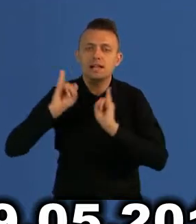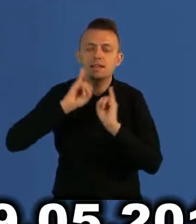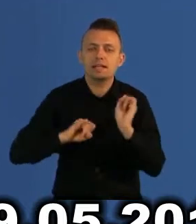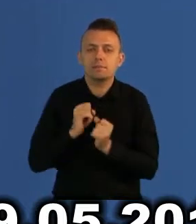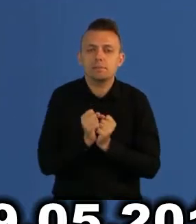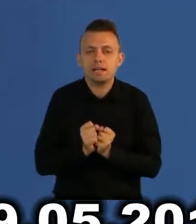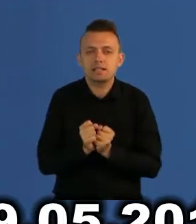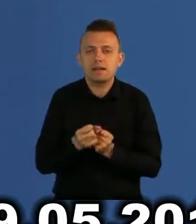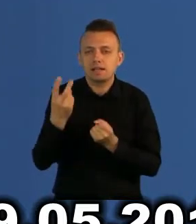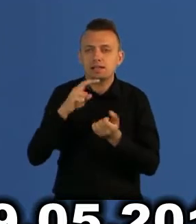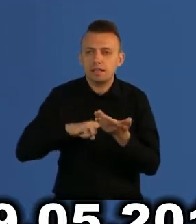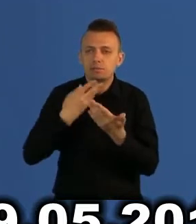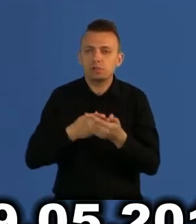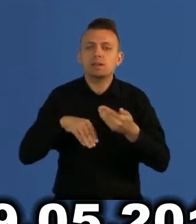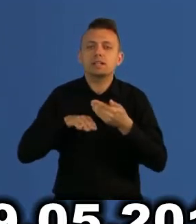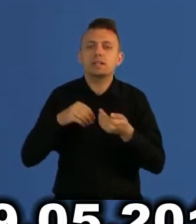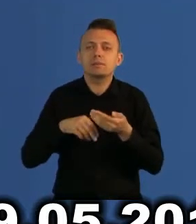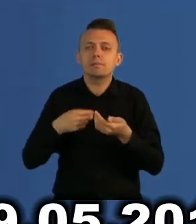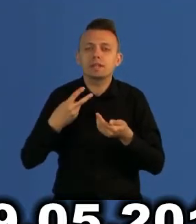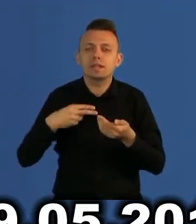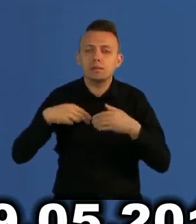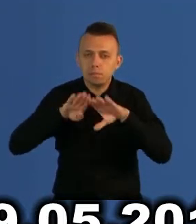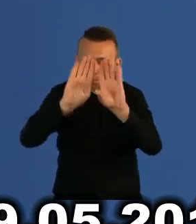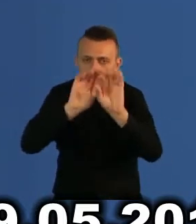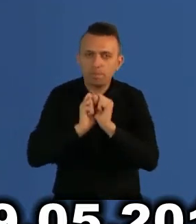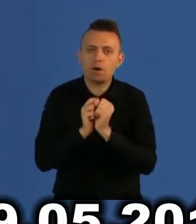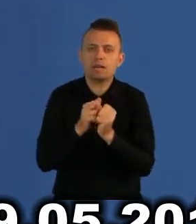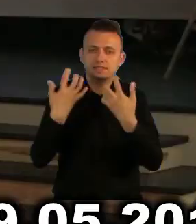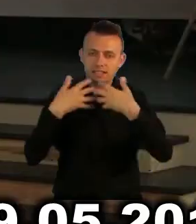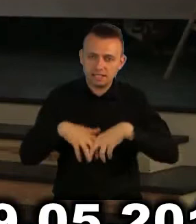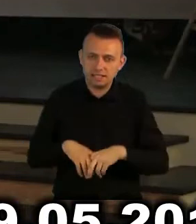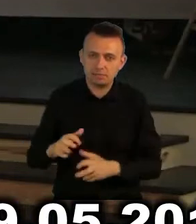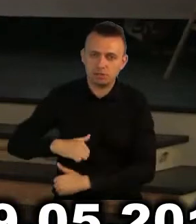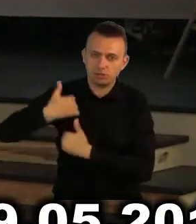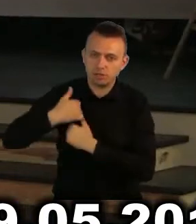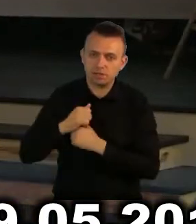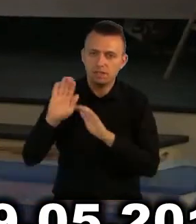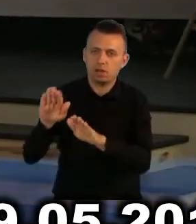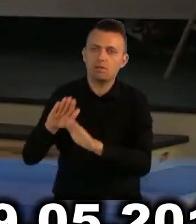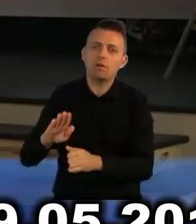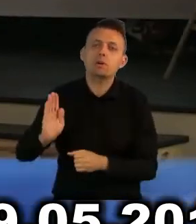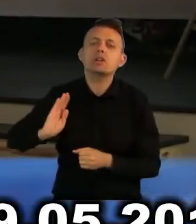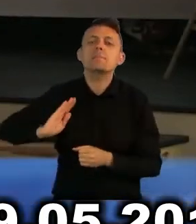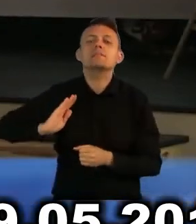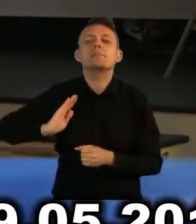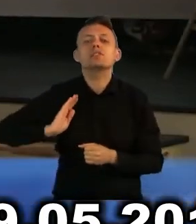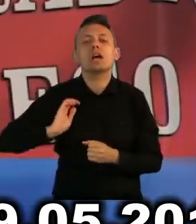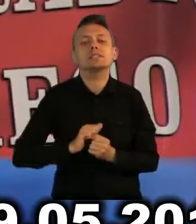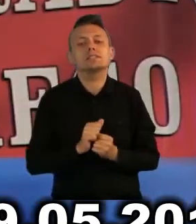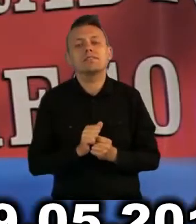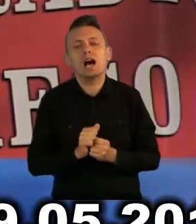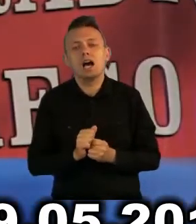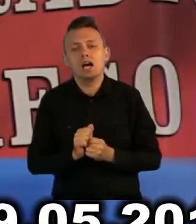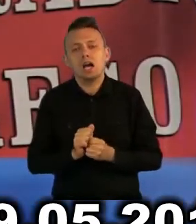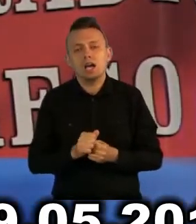atrakcją była jednak wystawa sprzętu wojskowego, która miała miejsce na Placu Wolności. W obronie bezpieczeństwa obywateli to tytuł tegorocznego